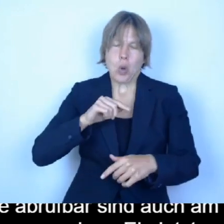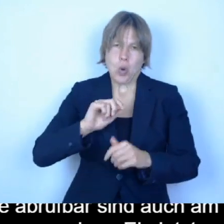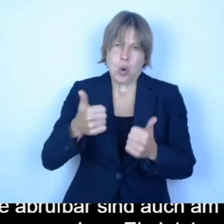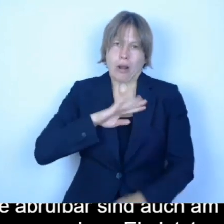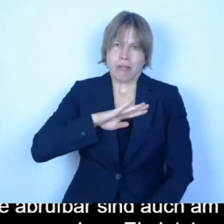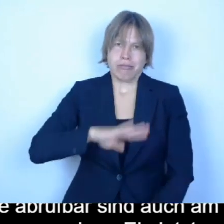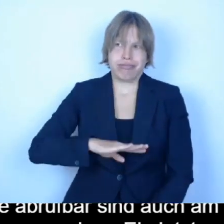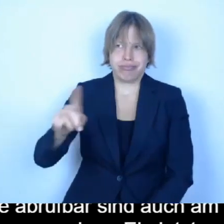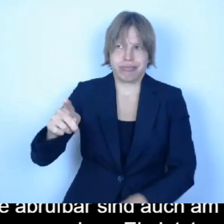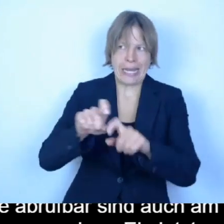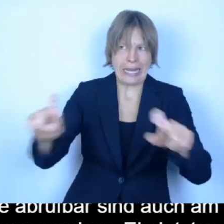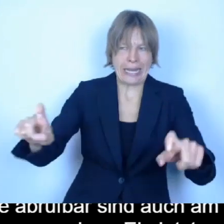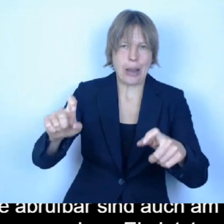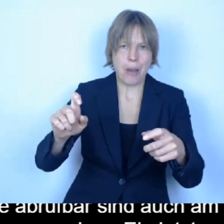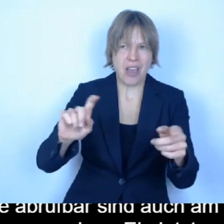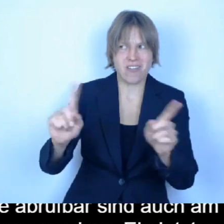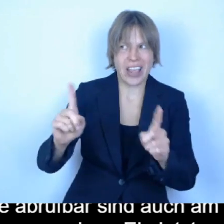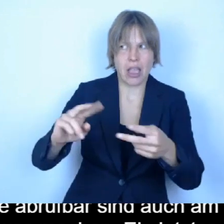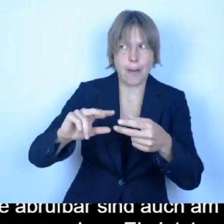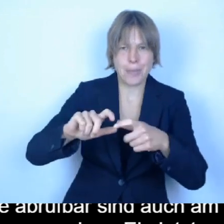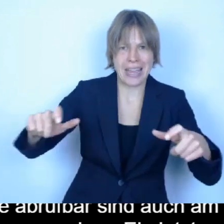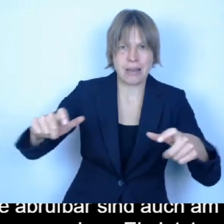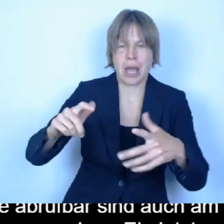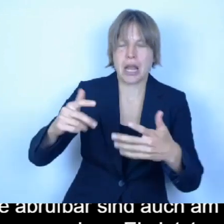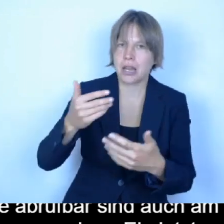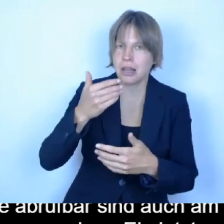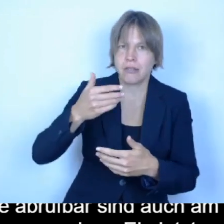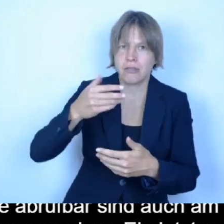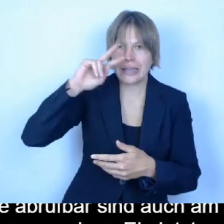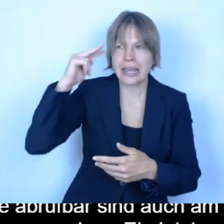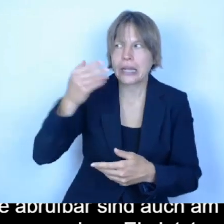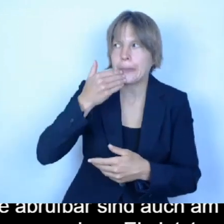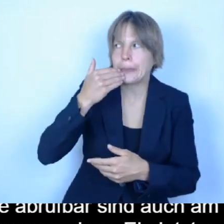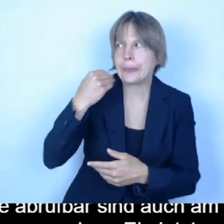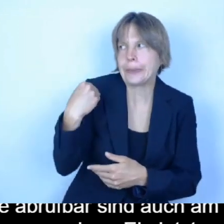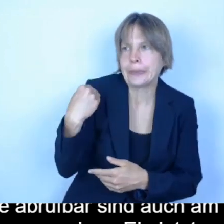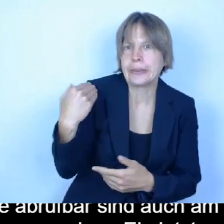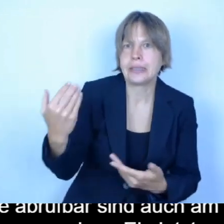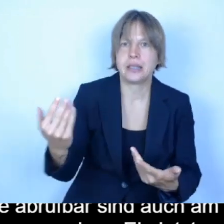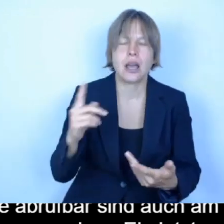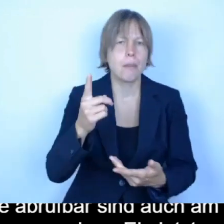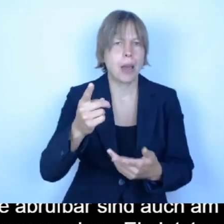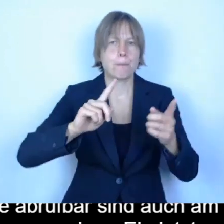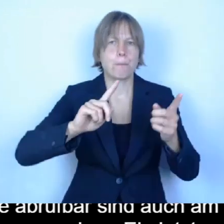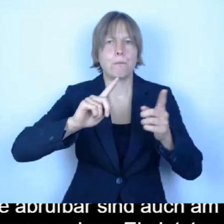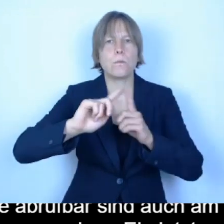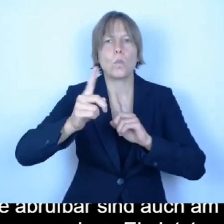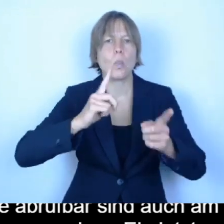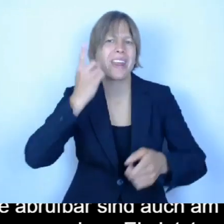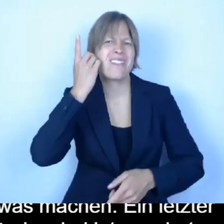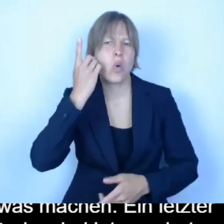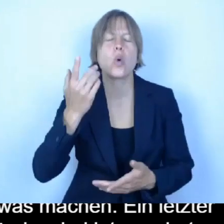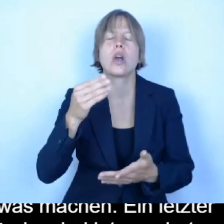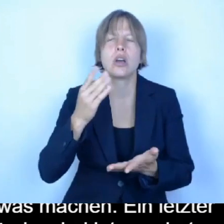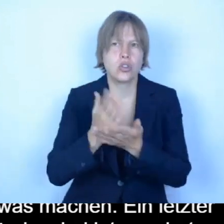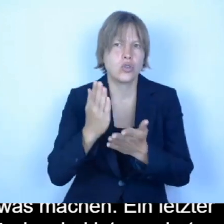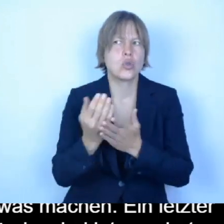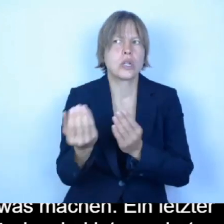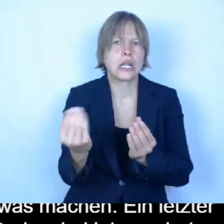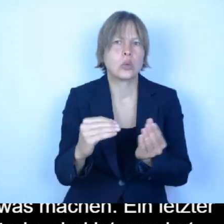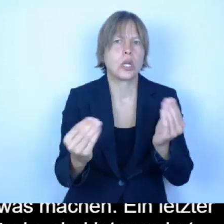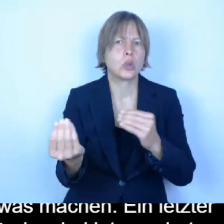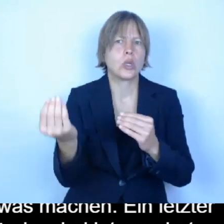Mobilfunk hinzubekommen. Ja? Und. Auch da würde uns zum Beispiel wahnsinnig helfen, wenn wahnsinnig viele Leute einfach